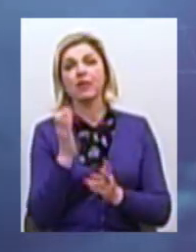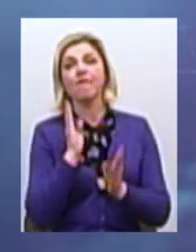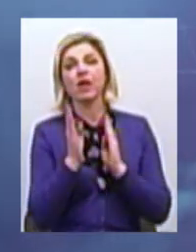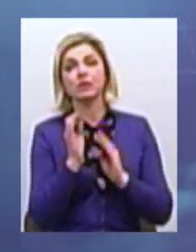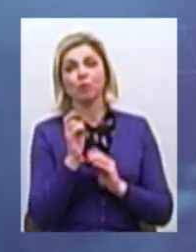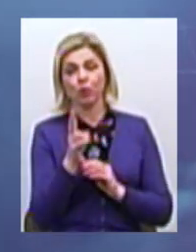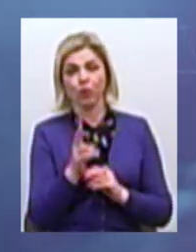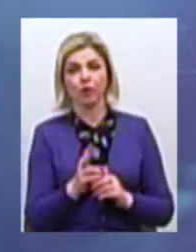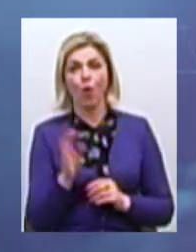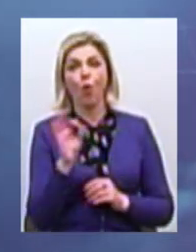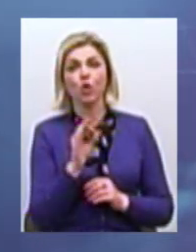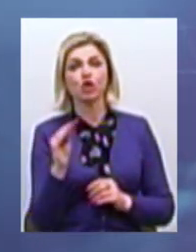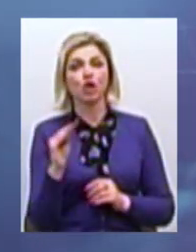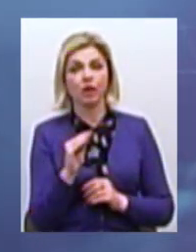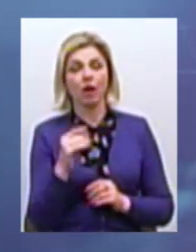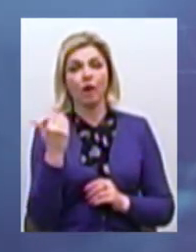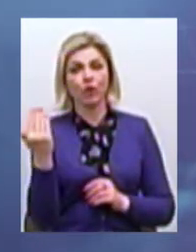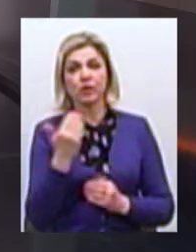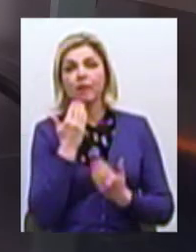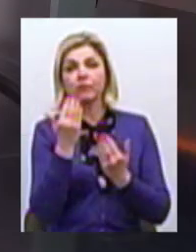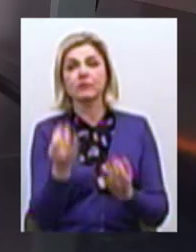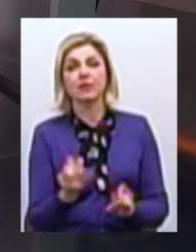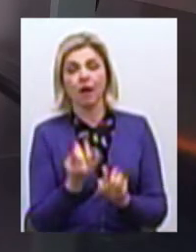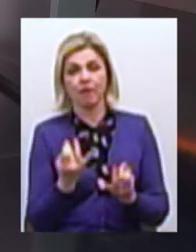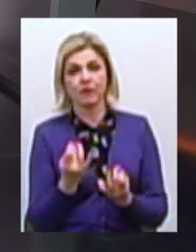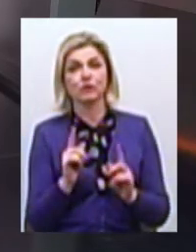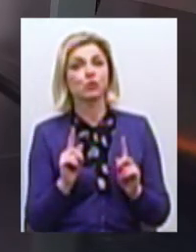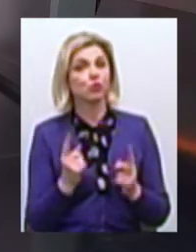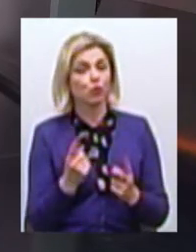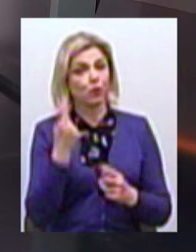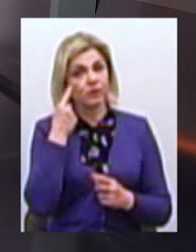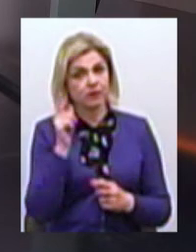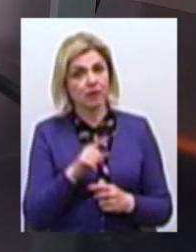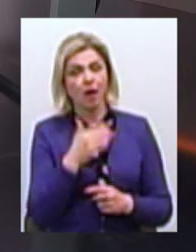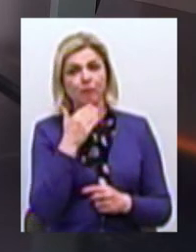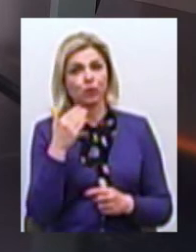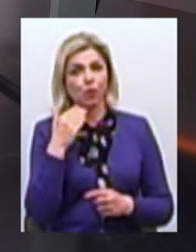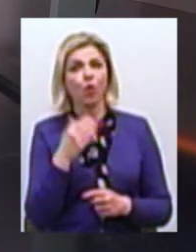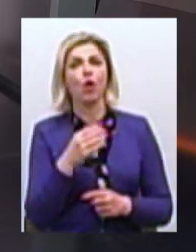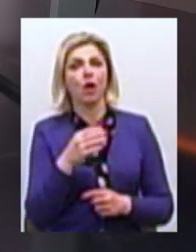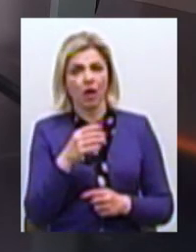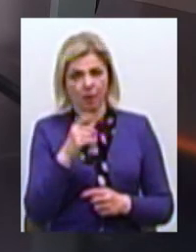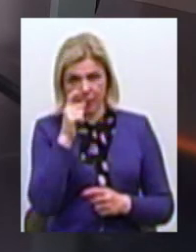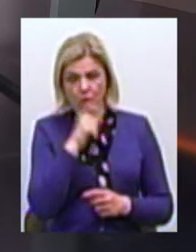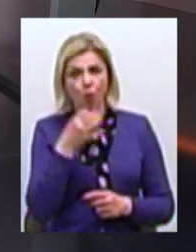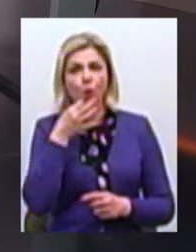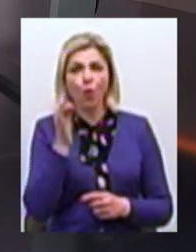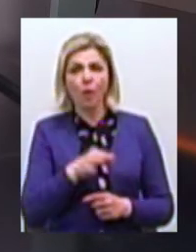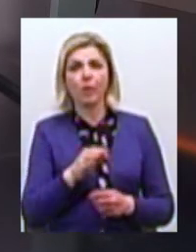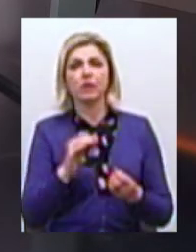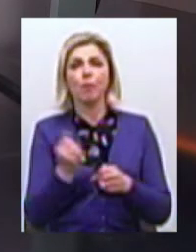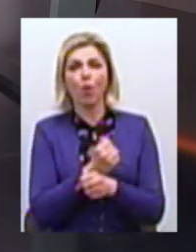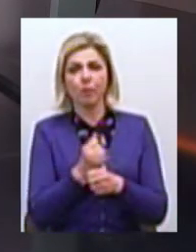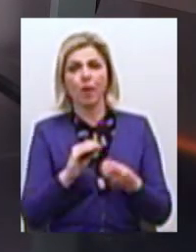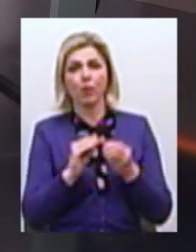Ольги Жиляєвої. Вона цікавиться, чому, знаючи багаторічний негативний досвід боротьби з проблемою бездомних